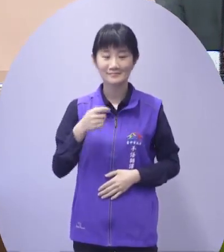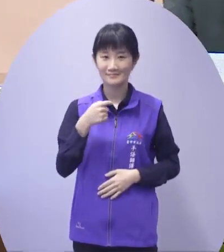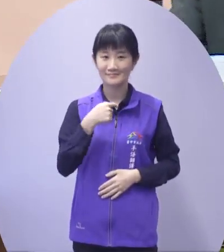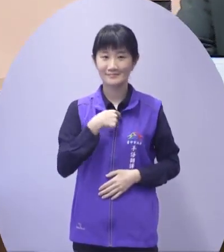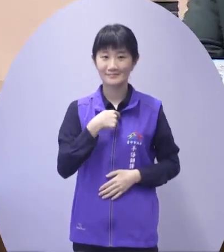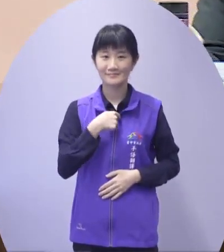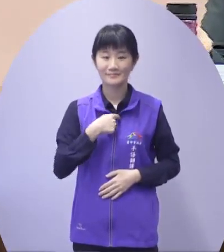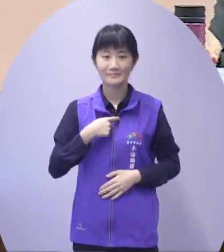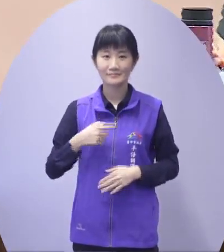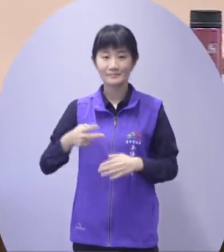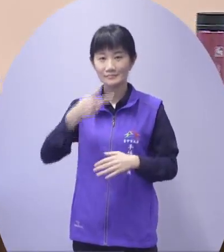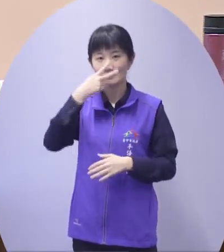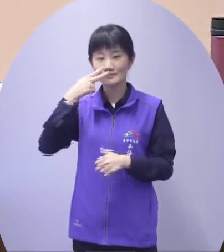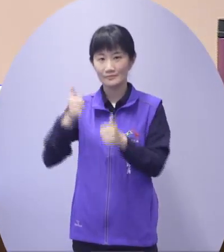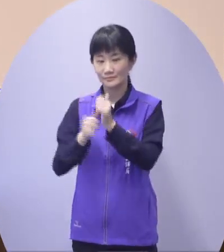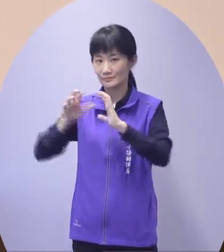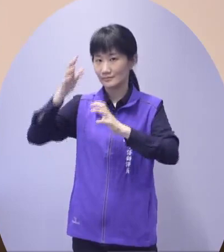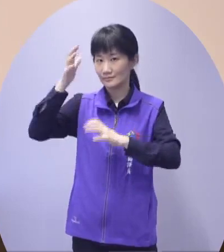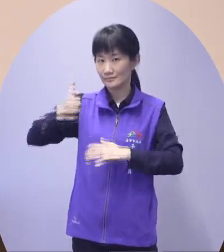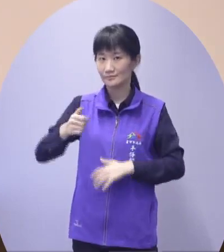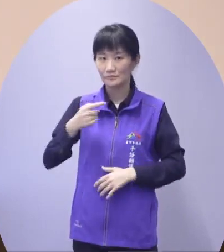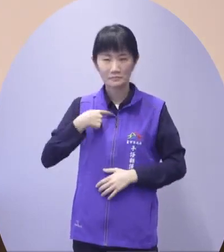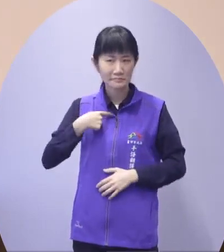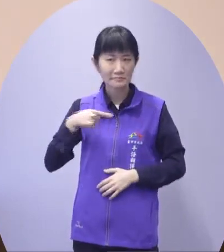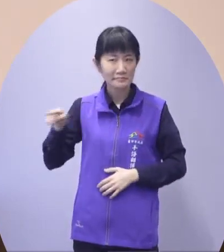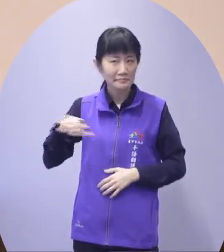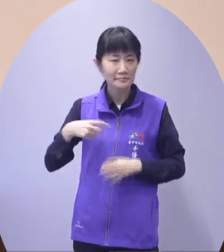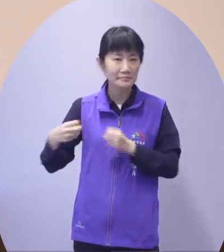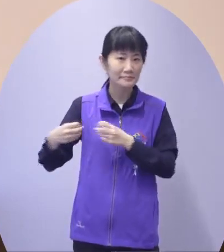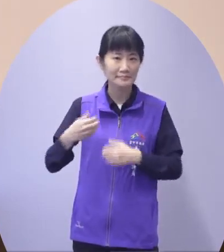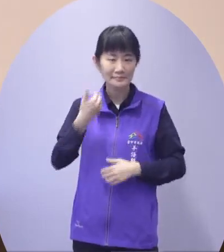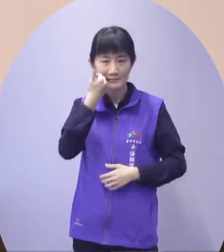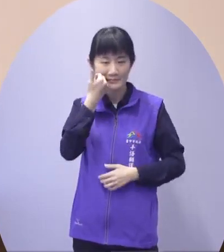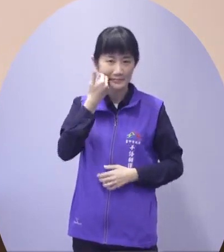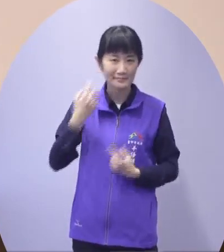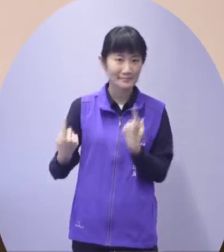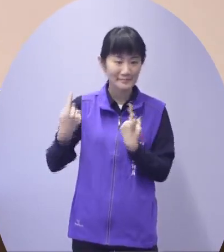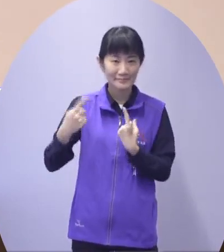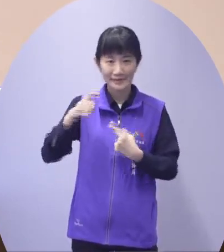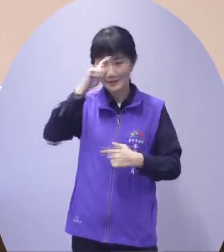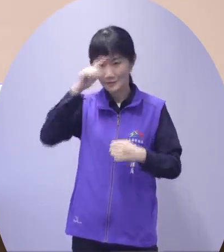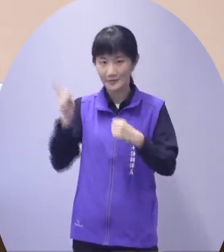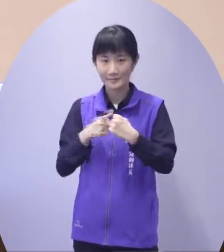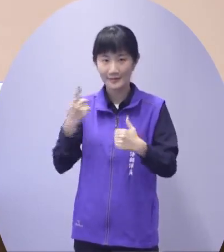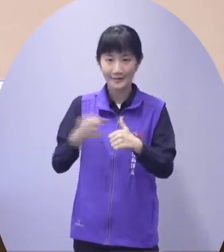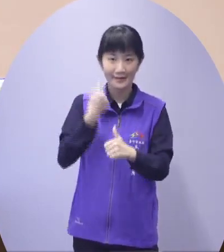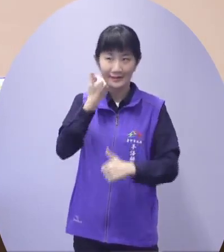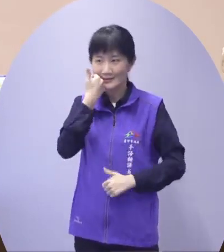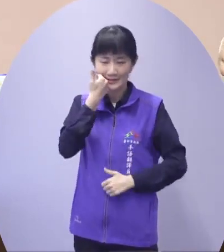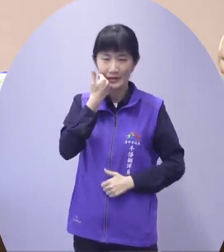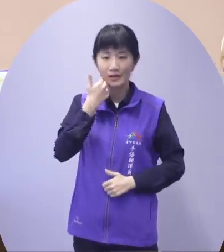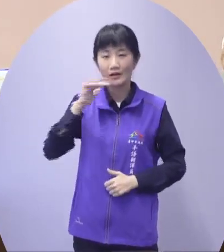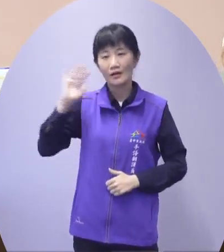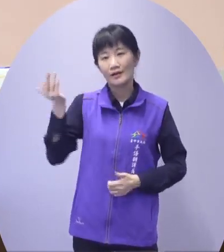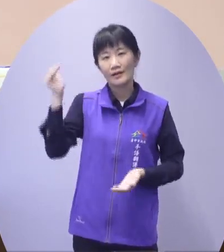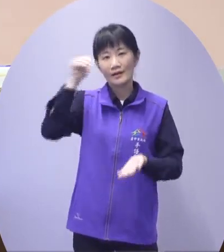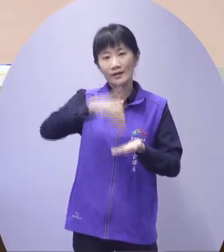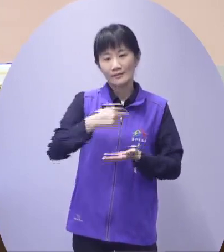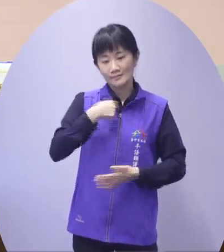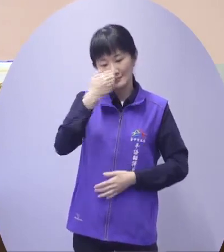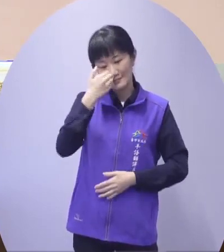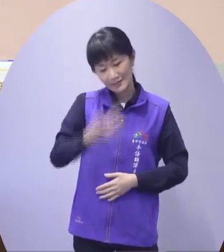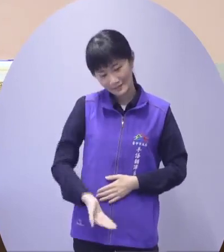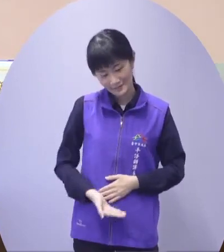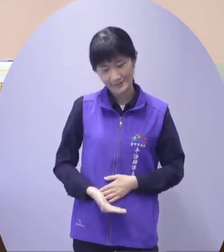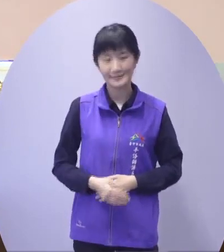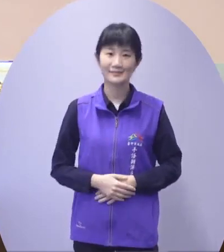因为跟那个赖副总统哈打了一个赌，就是哪一队可以赢得职棒总冠军，那结果我输了哈，所以我必